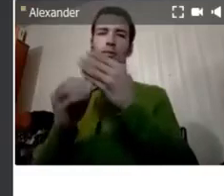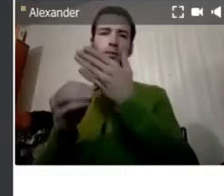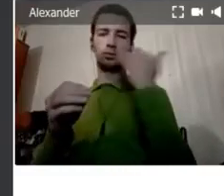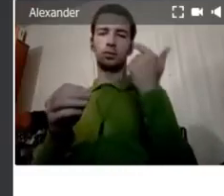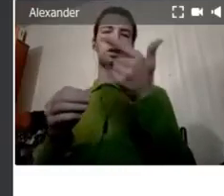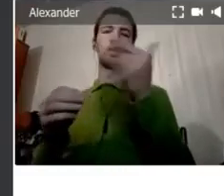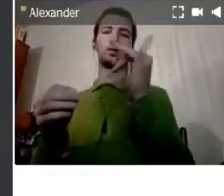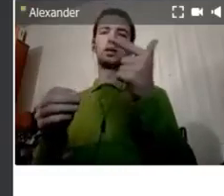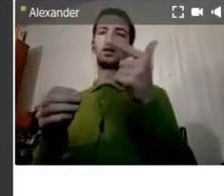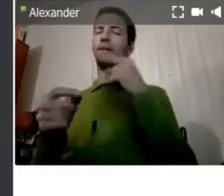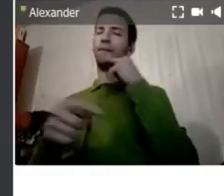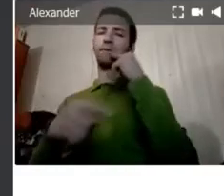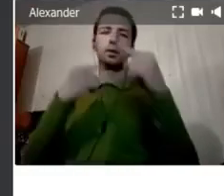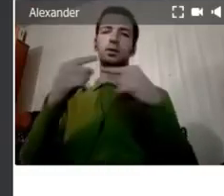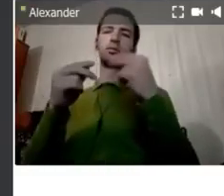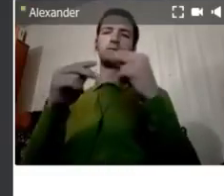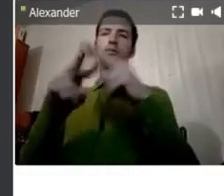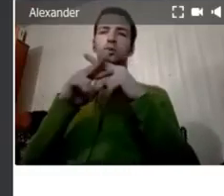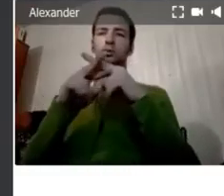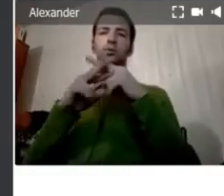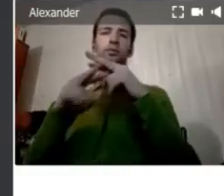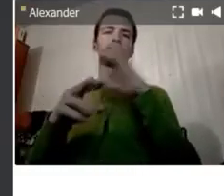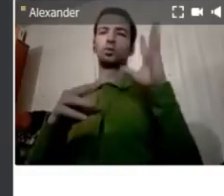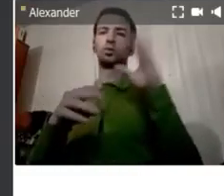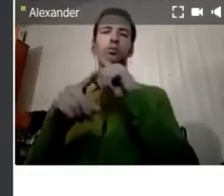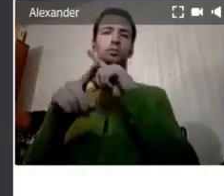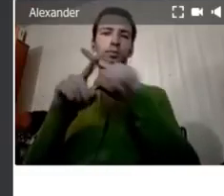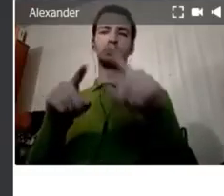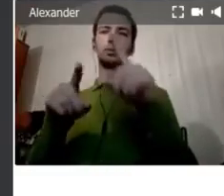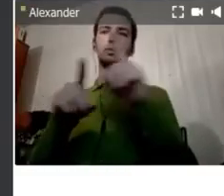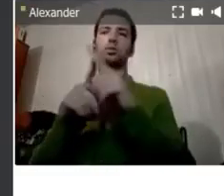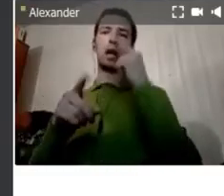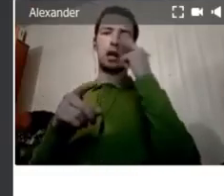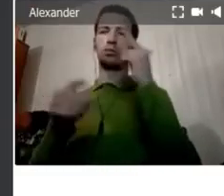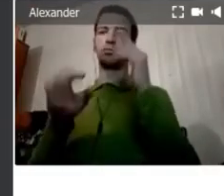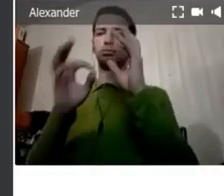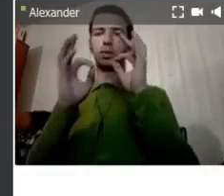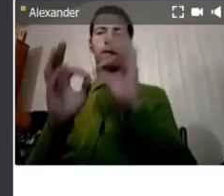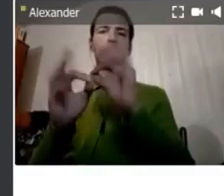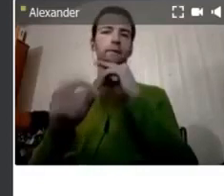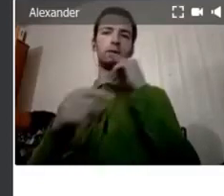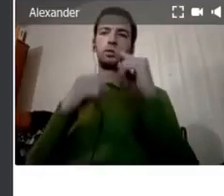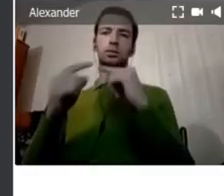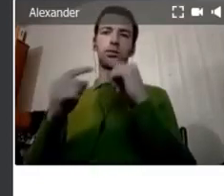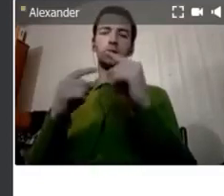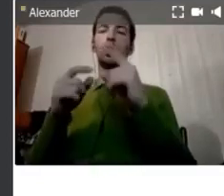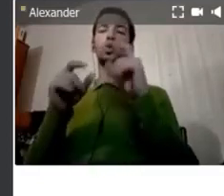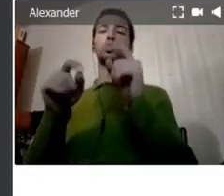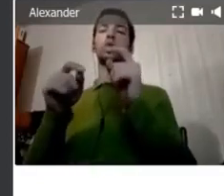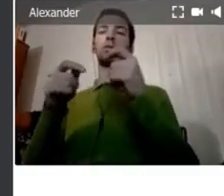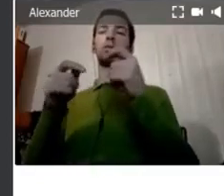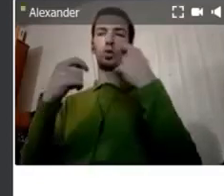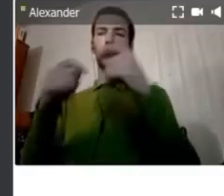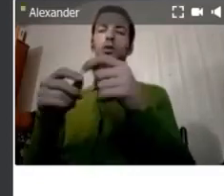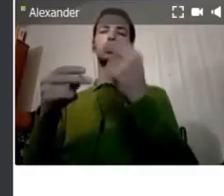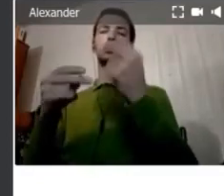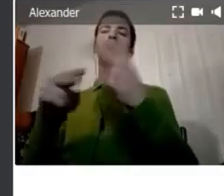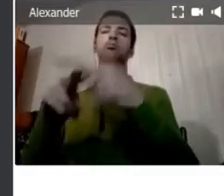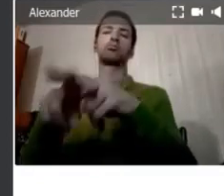Также летом у нас ожидается подключение платежной системы. Скоро тоже об этом будет информация. Компания